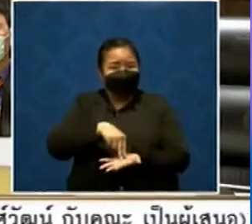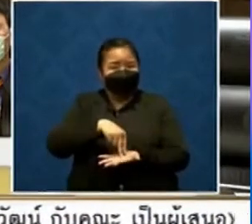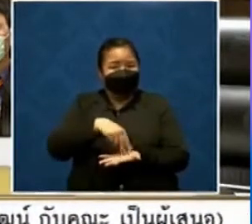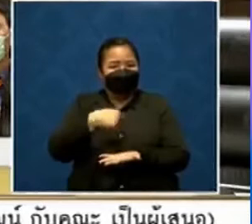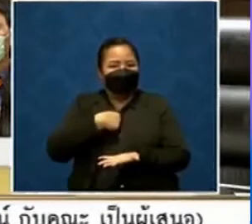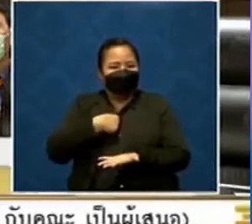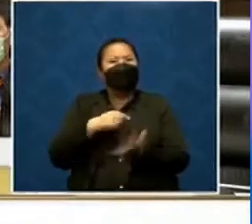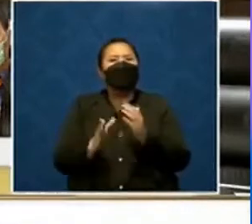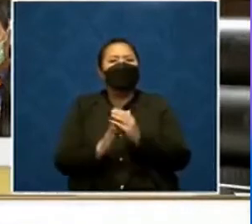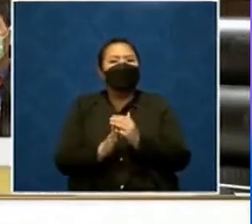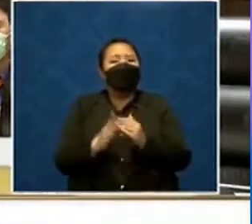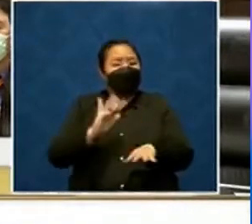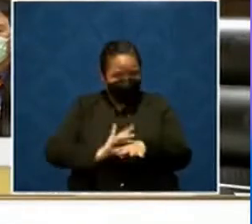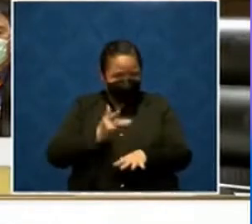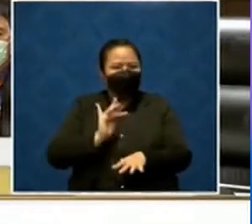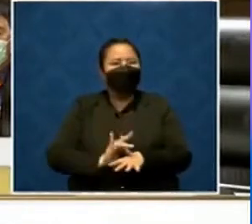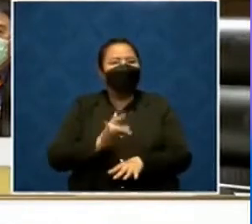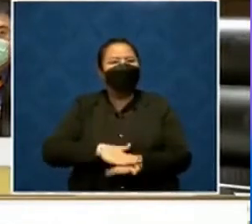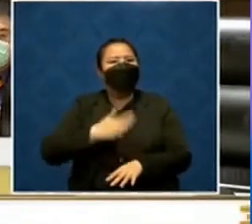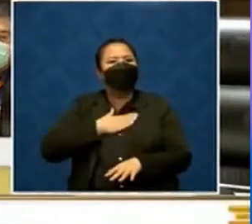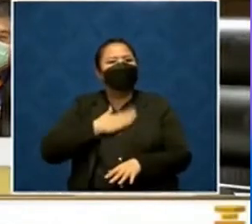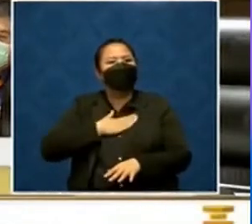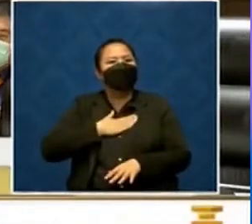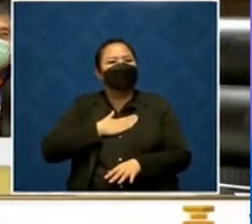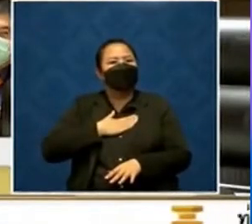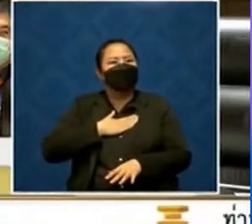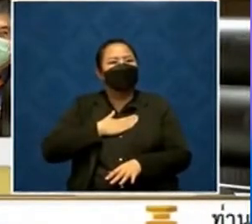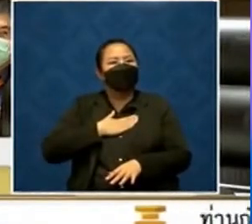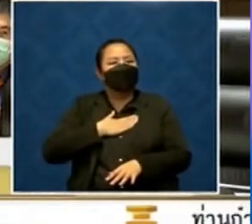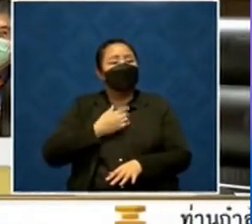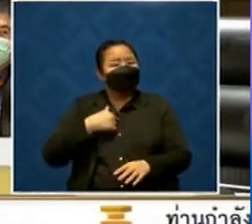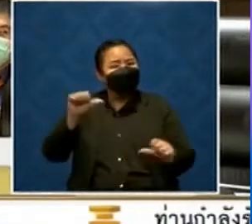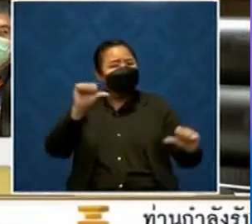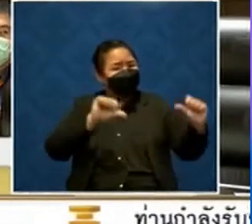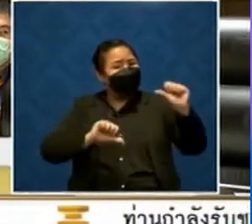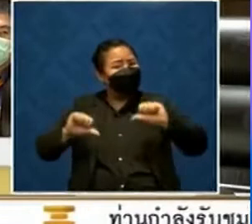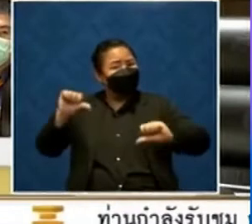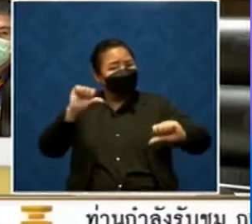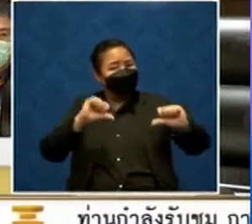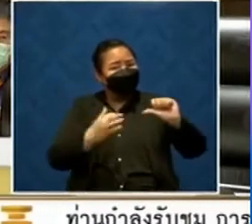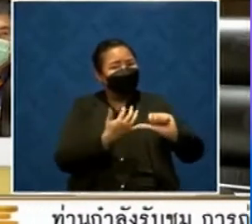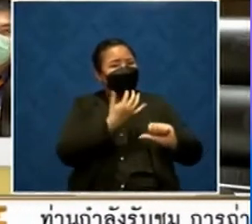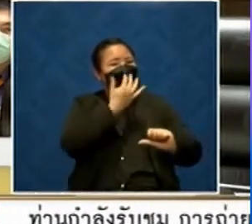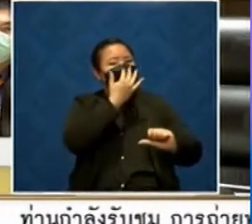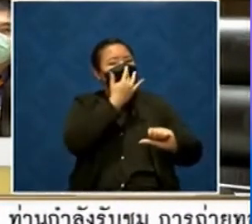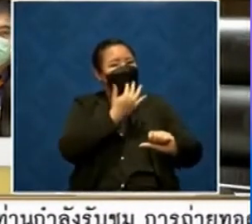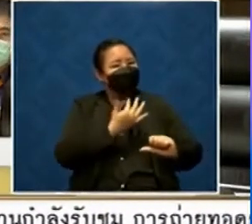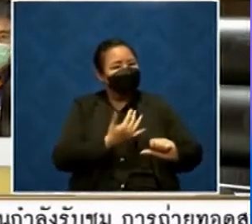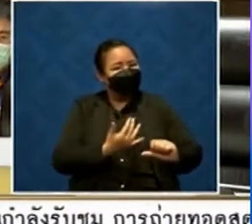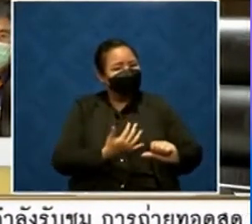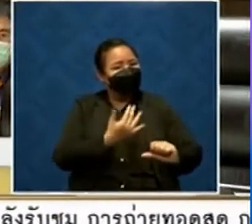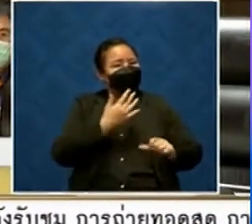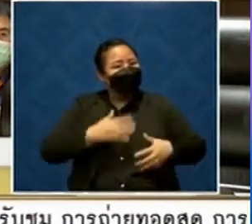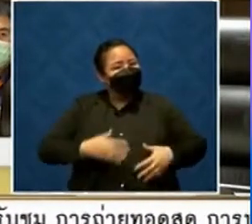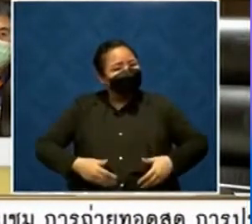การเมืองในความเป็นนักกฎหมายเนี่ยครูคิดว่าสมรสเท่าเทียมจะอย่างน้อยนะฮะให้ทุกคนเห็นหัวใ